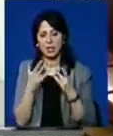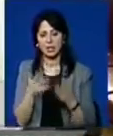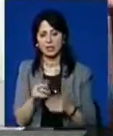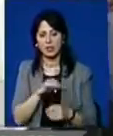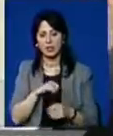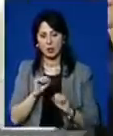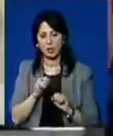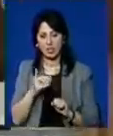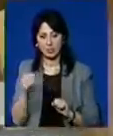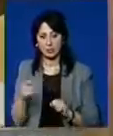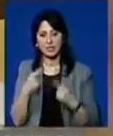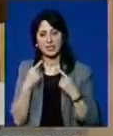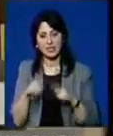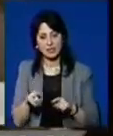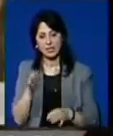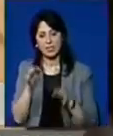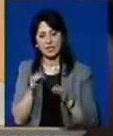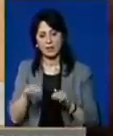ითხოვდა, თავად დაცვის მხარე კი ალტერნატივად